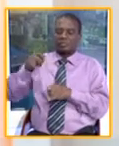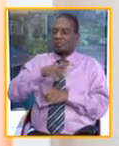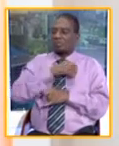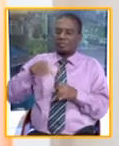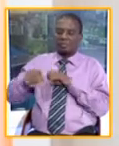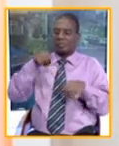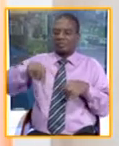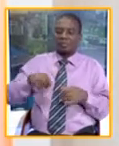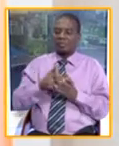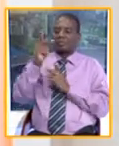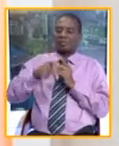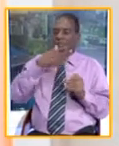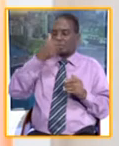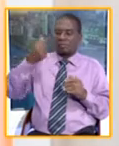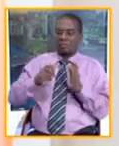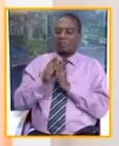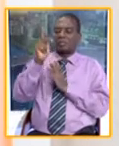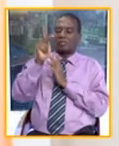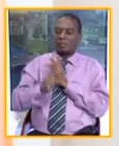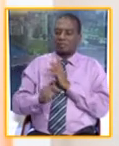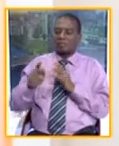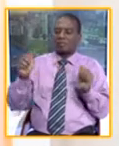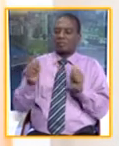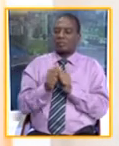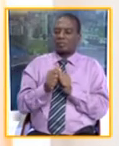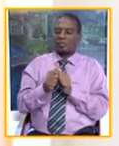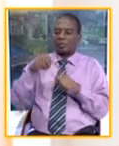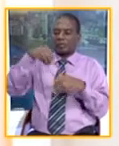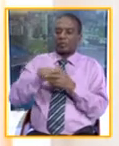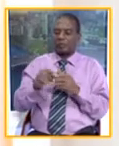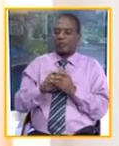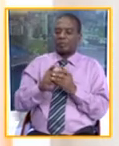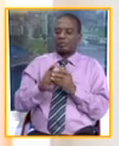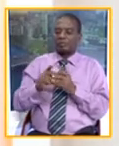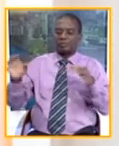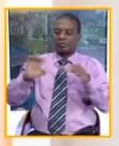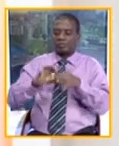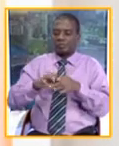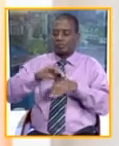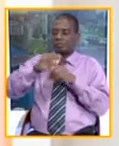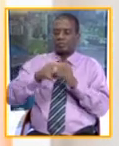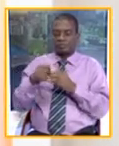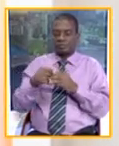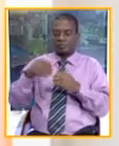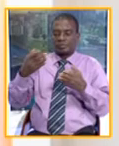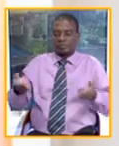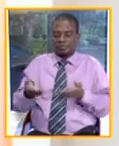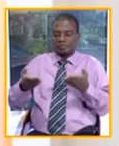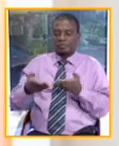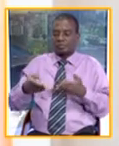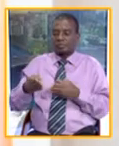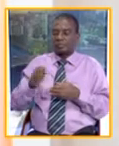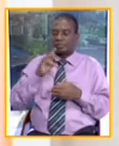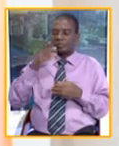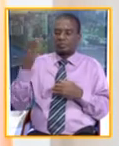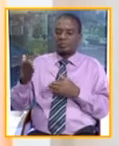faire en sorte que vos projets soient les meilleurs projets. Eh bien, avec donc ce partenariat, toute l'expertise ici donc, sera mobilisée